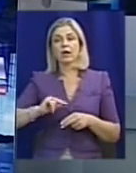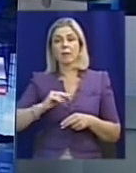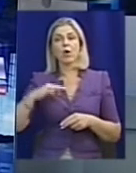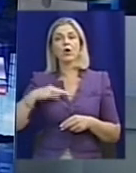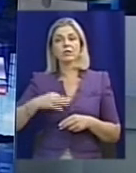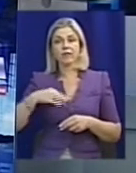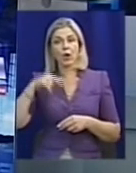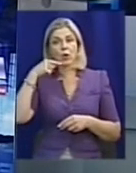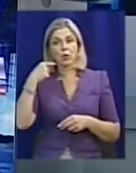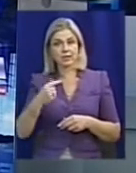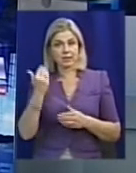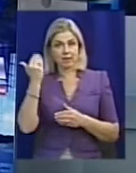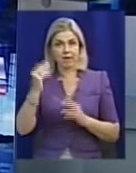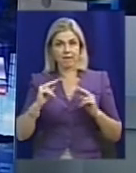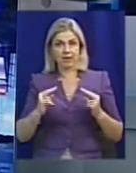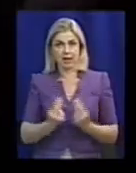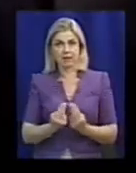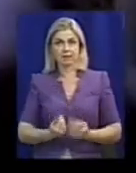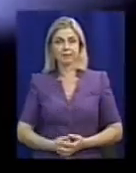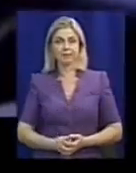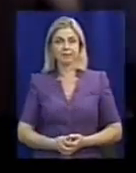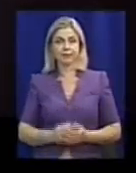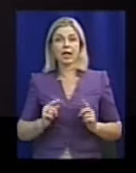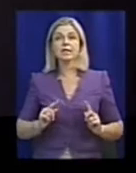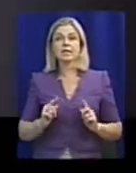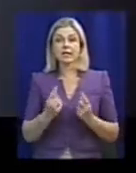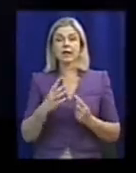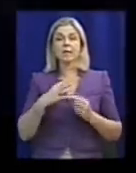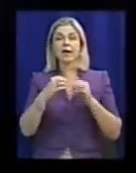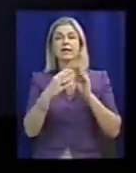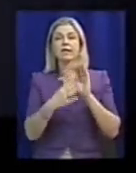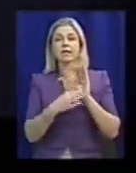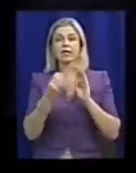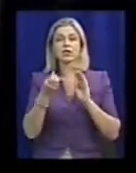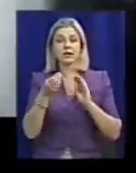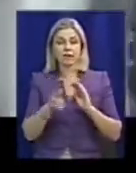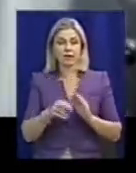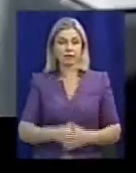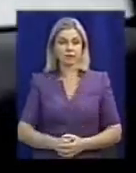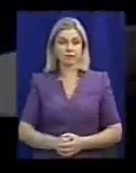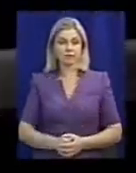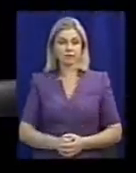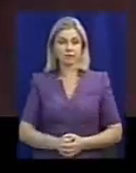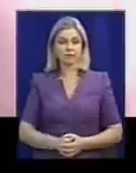розвідників Російської Федерації. Затримання відбулось 19 червня.